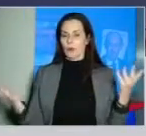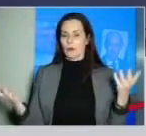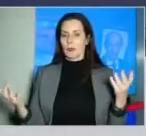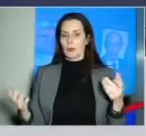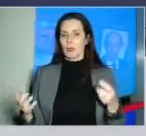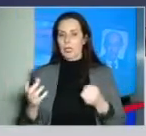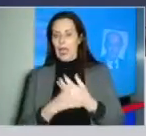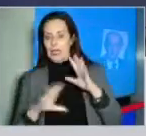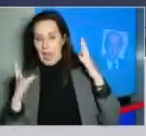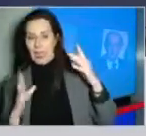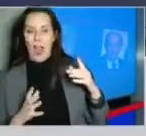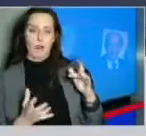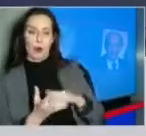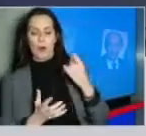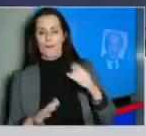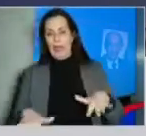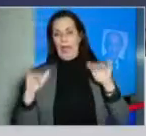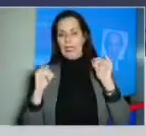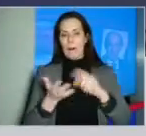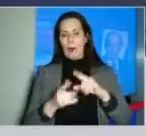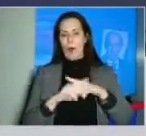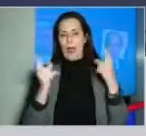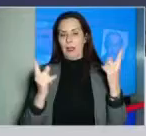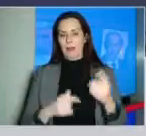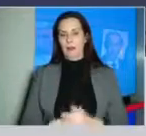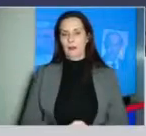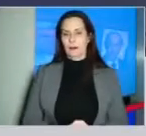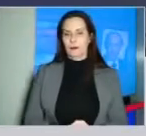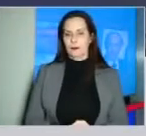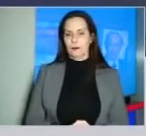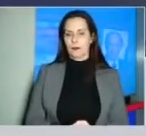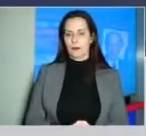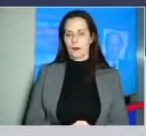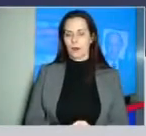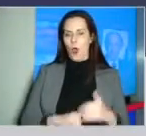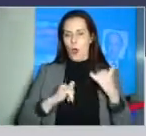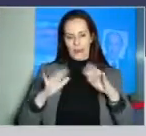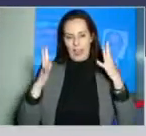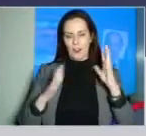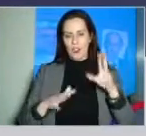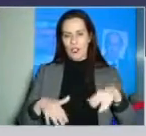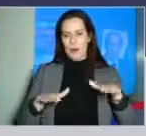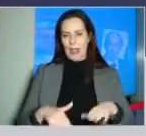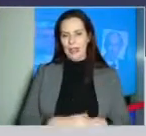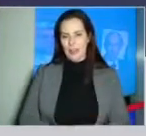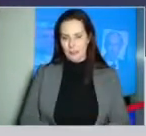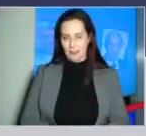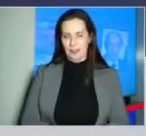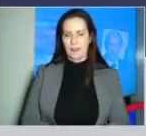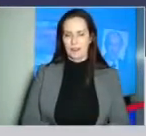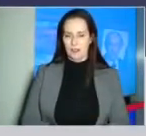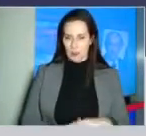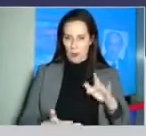יצר התלהבות במקום מסוים ורתיעה, אולי אצל הליכוד הרך, אבל אנחנו הוא הביא התלהבות איפה שיש מנדטים. מיכאל בן ארי,